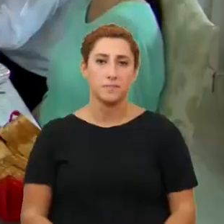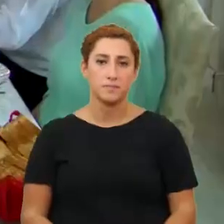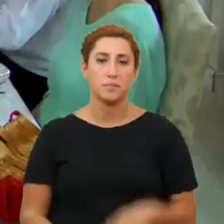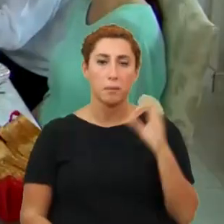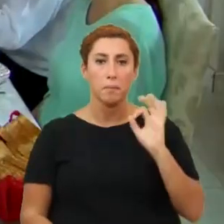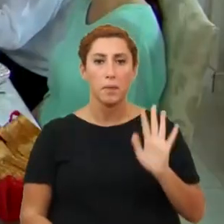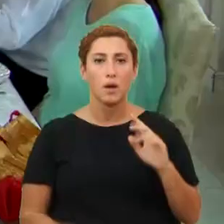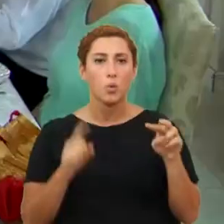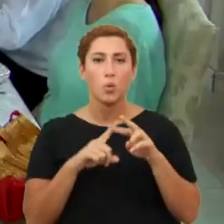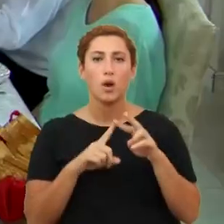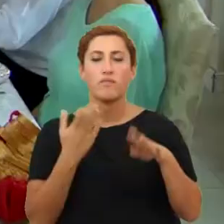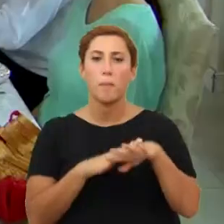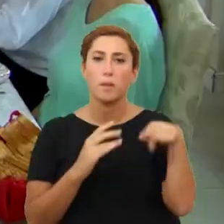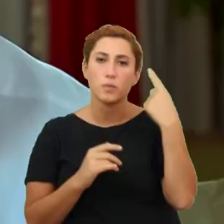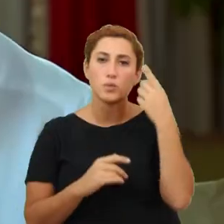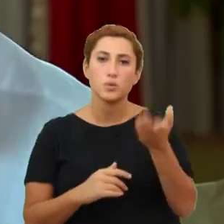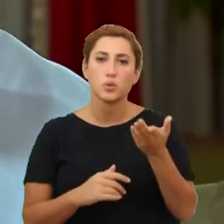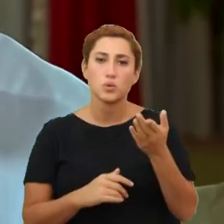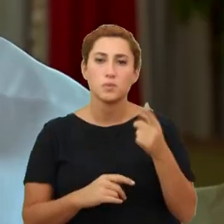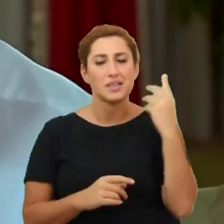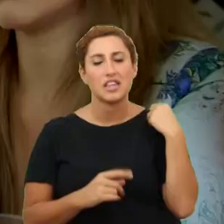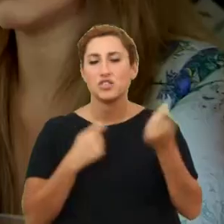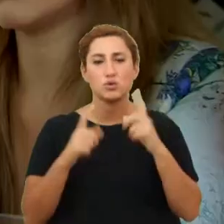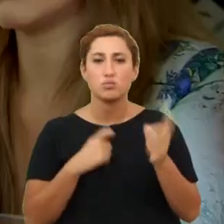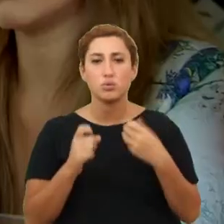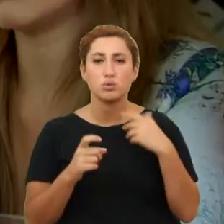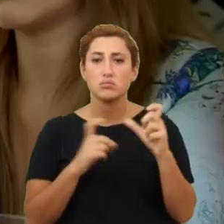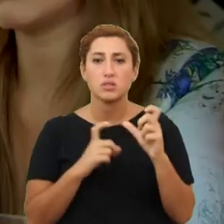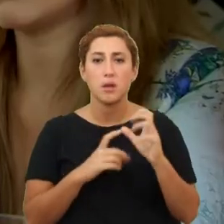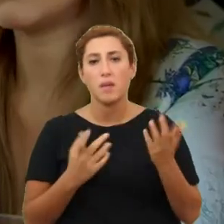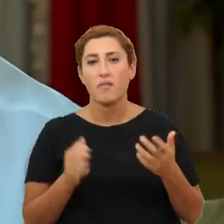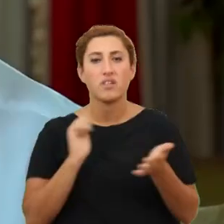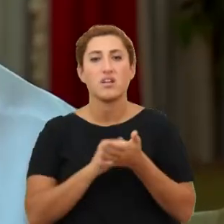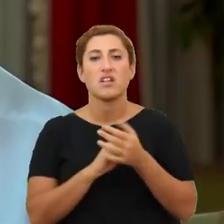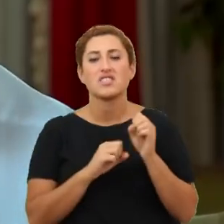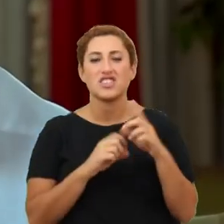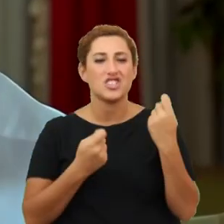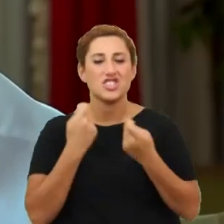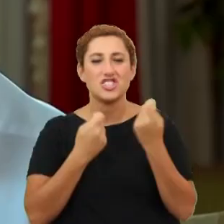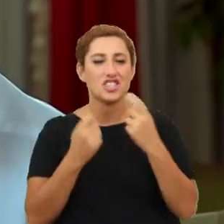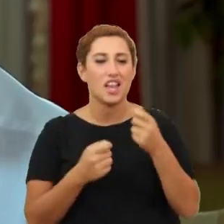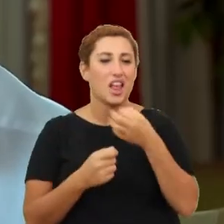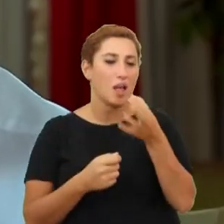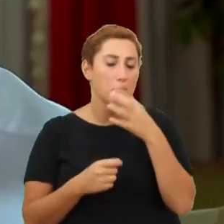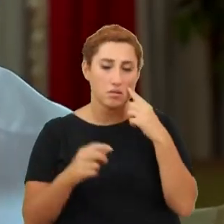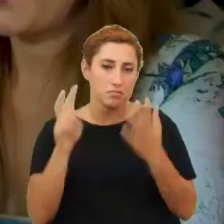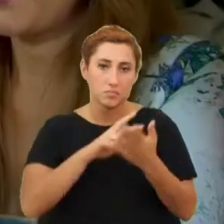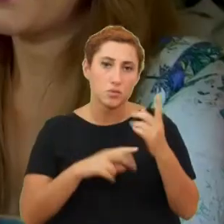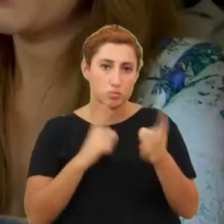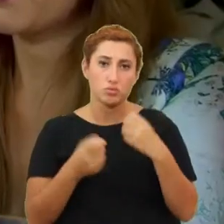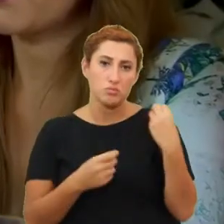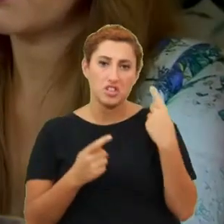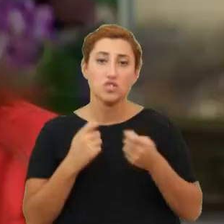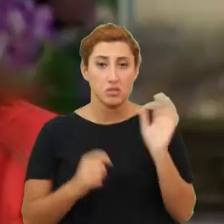Peki Nurhancığım ne yapmayı düşünüyorsun? Yeni bir iş bulurum Sarp. Yani gazetedeki iş ilanlarından bakarım, bulurum yeni bir iş.